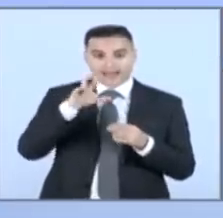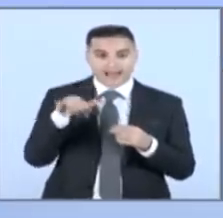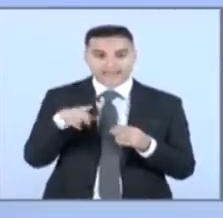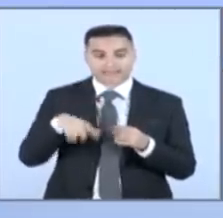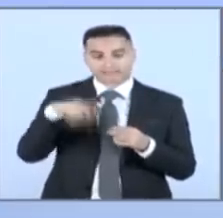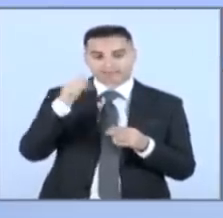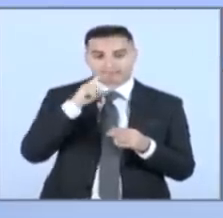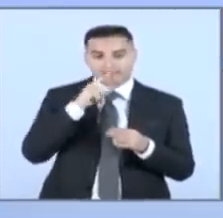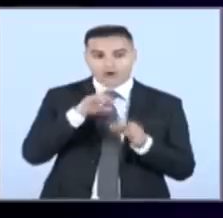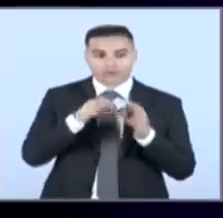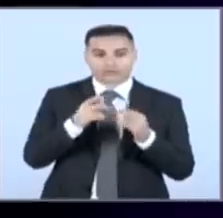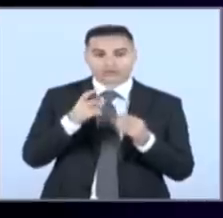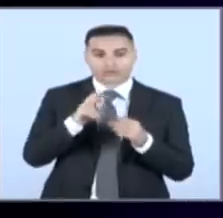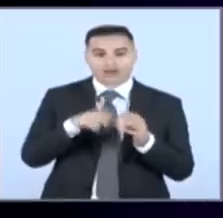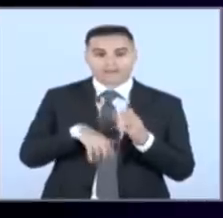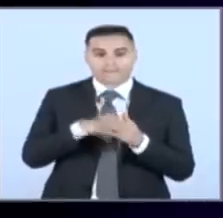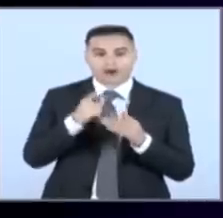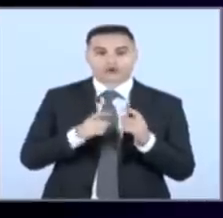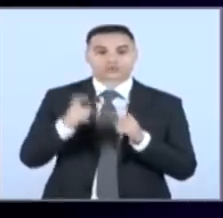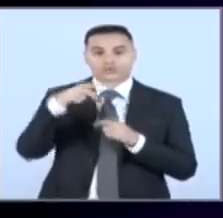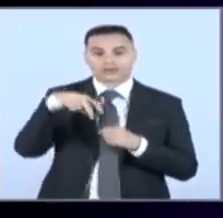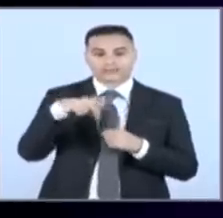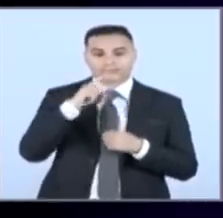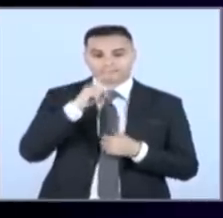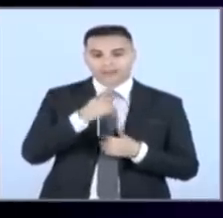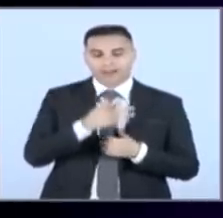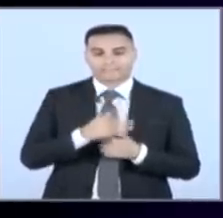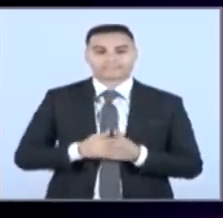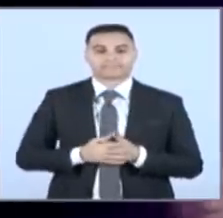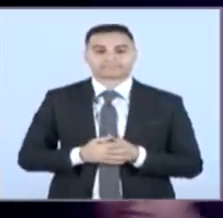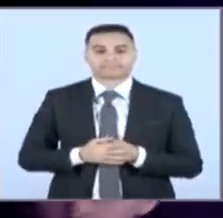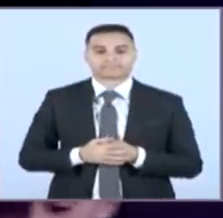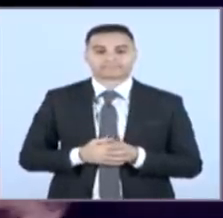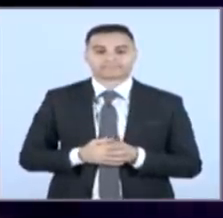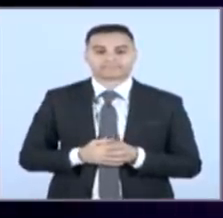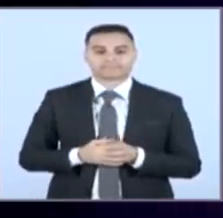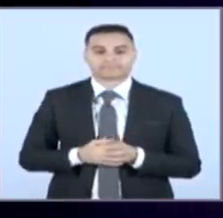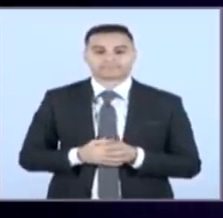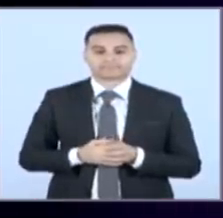نيازي عيلة طه إلى دور الثمانية.